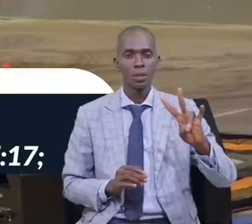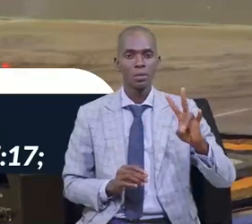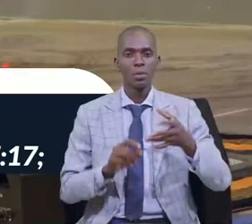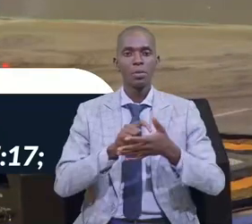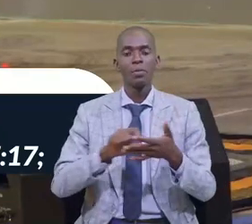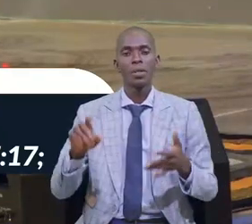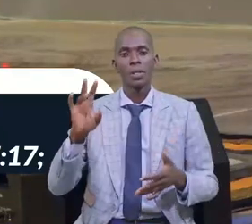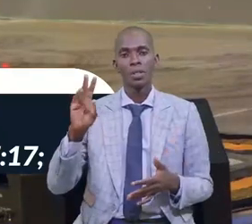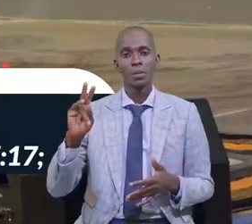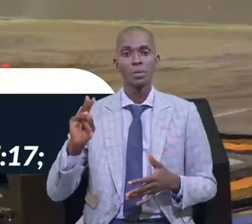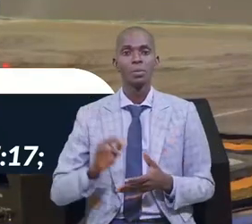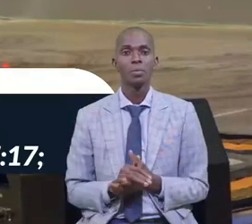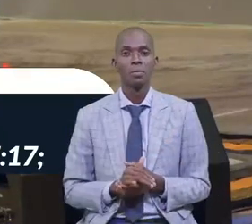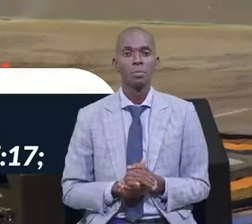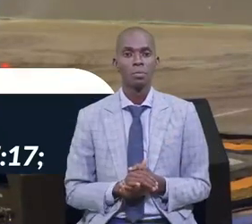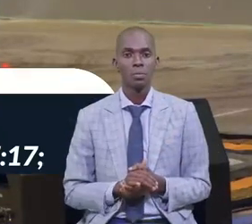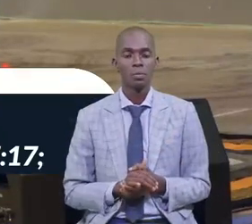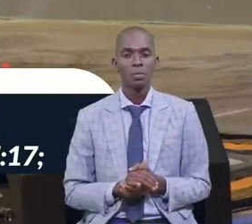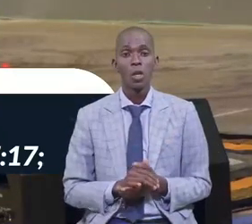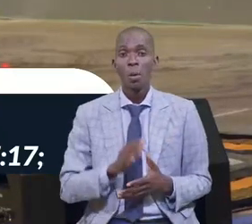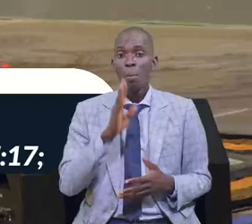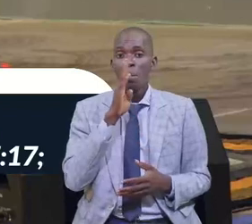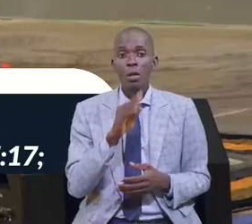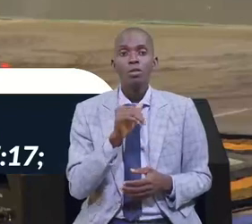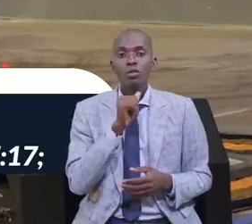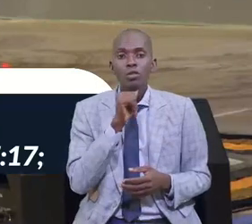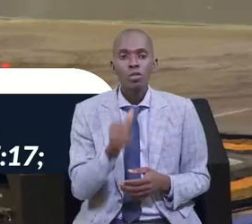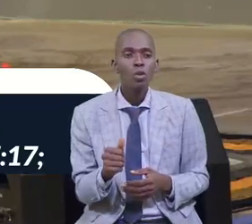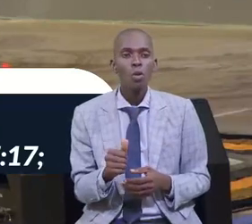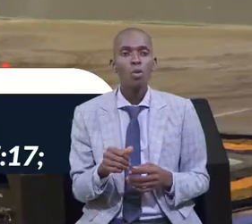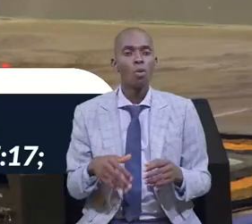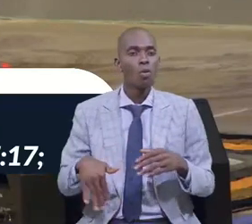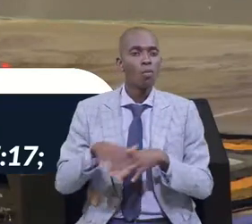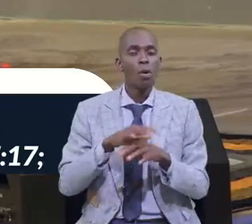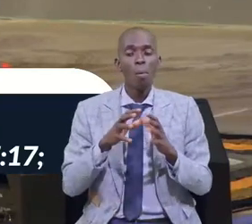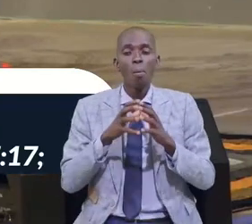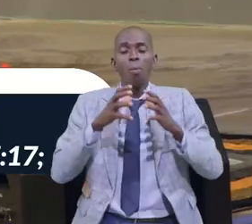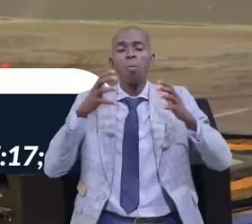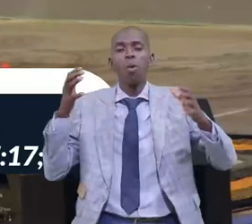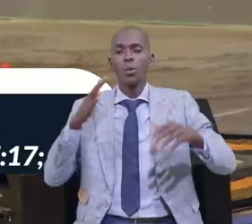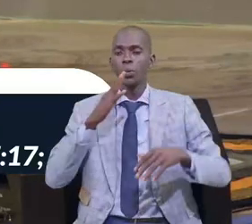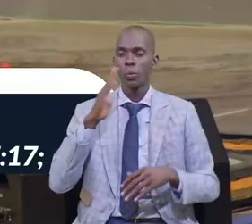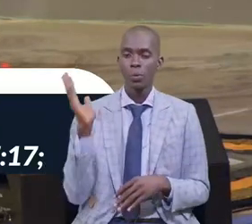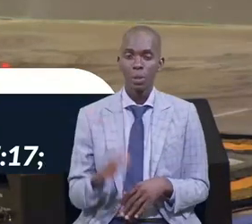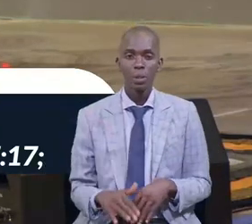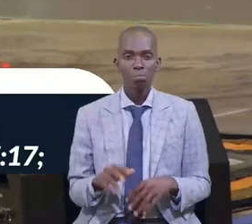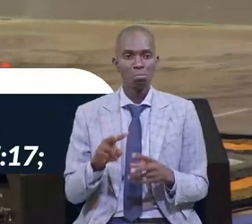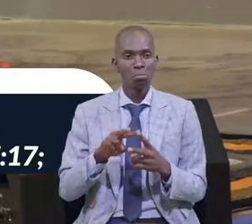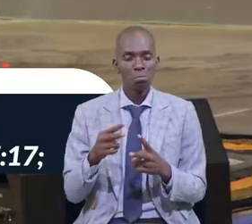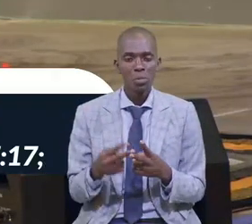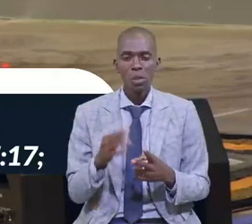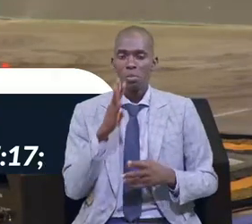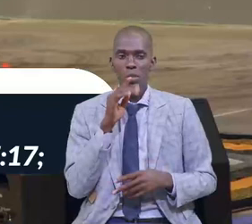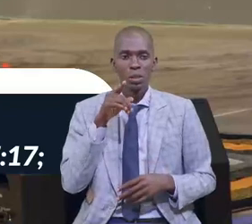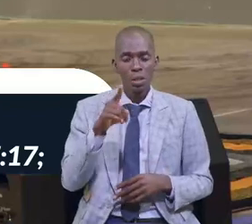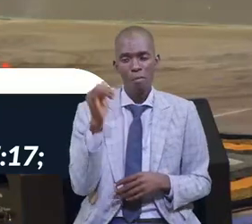Ecclésiaste 7, verset 17. Ne sois pas méchant à l'excès et ne